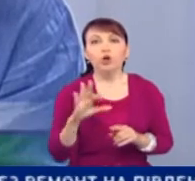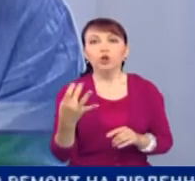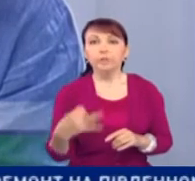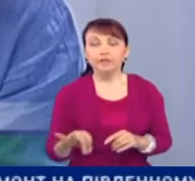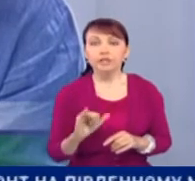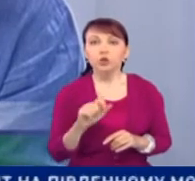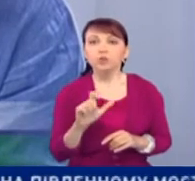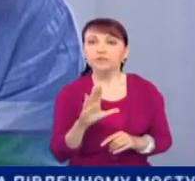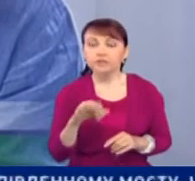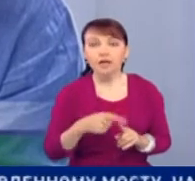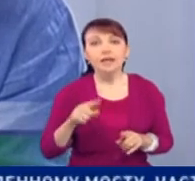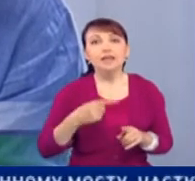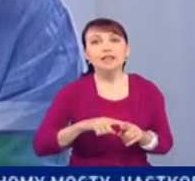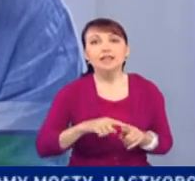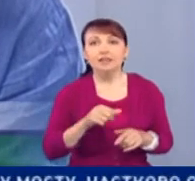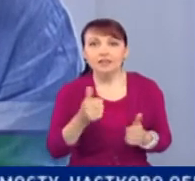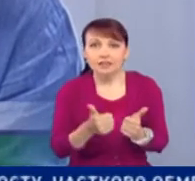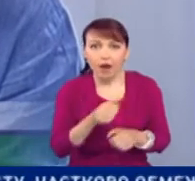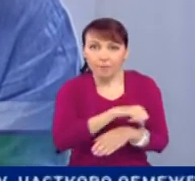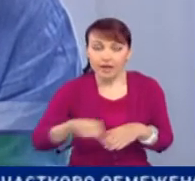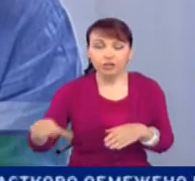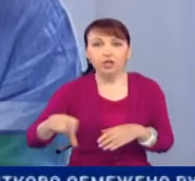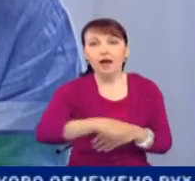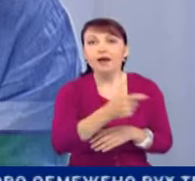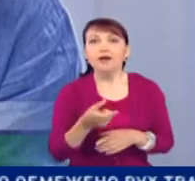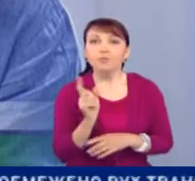Рибальська. Натомість дозавантажується